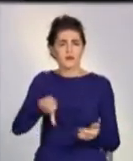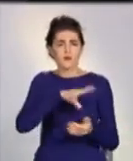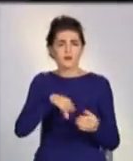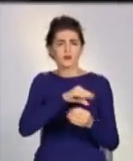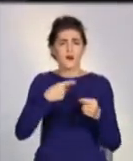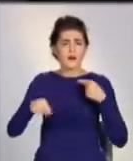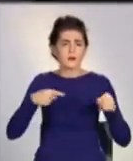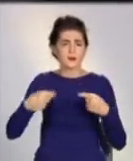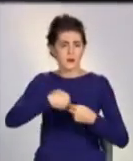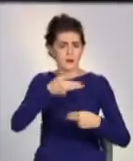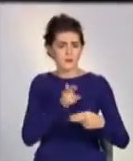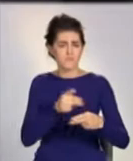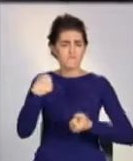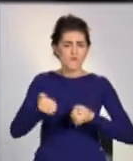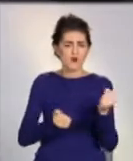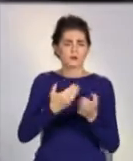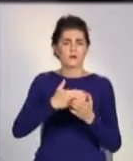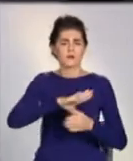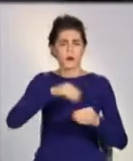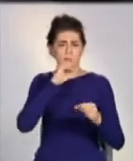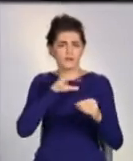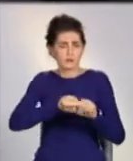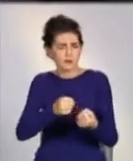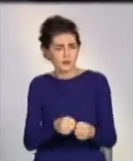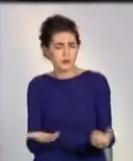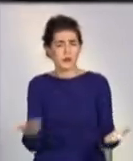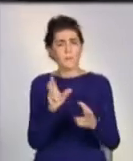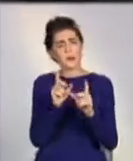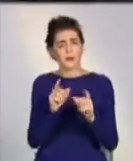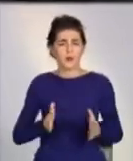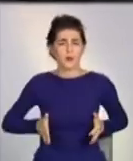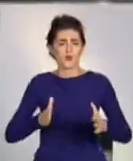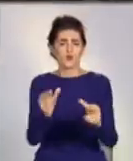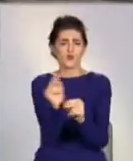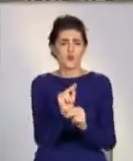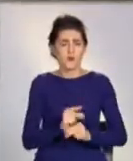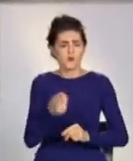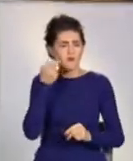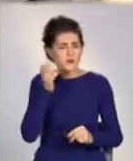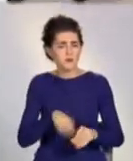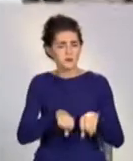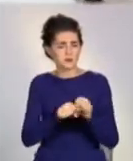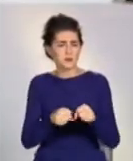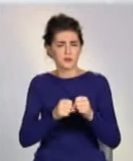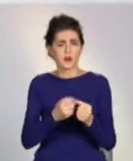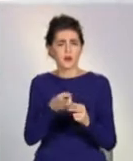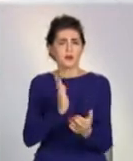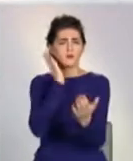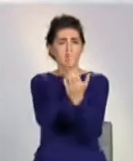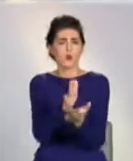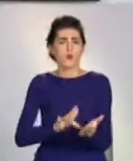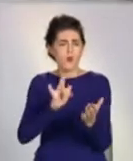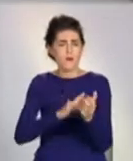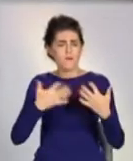стоит. Ну, конечно, если бы оно было бы, дороги были в хорошем состоянии, не так часто оно ломалось. Це транзитна дорога в бік Краматорська.